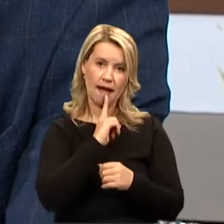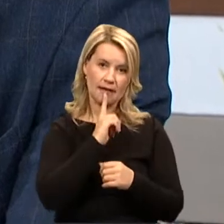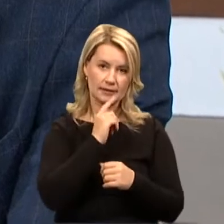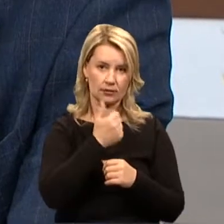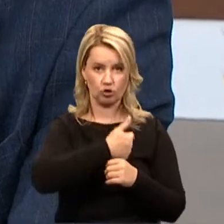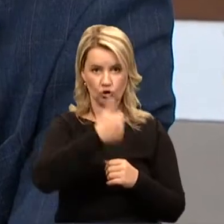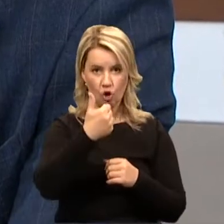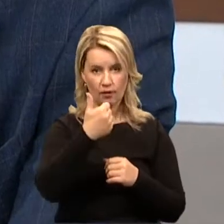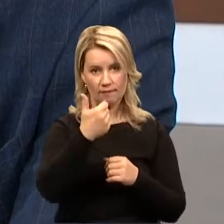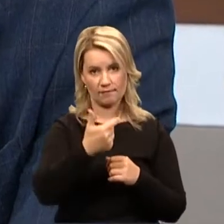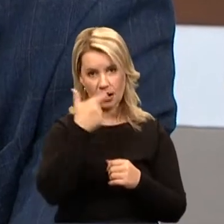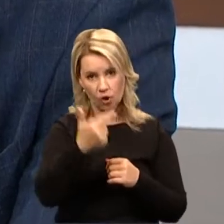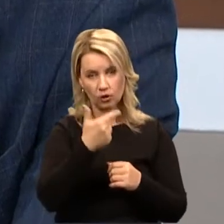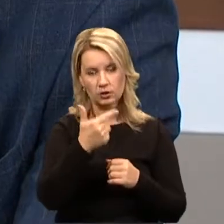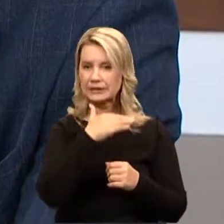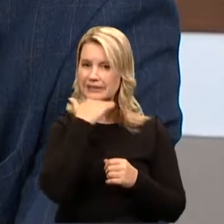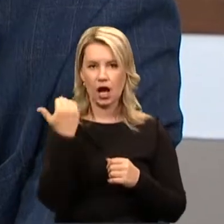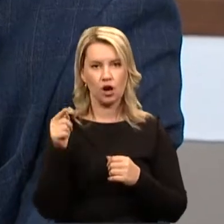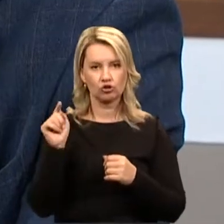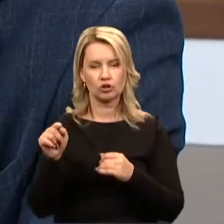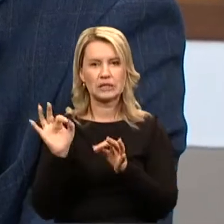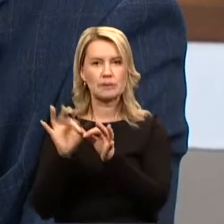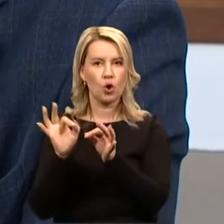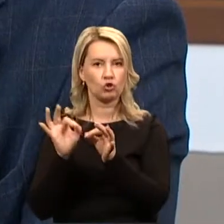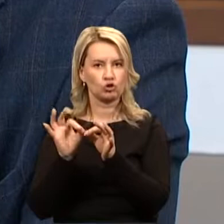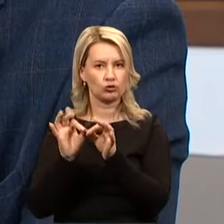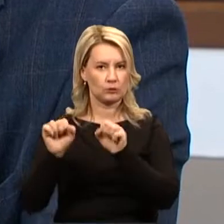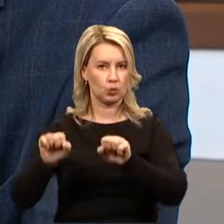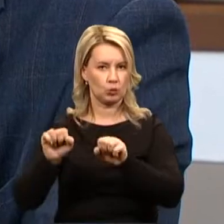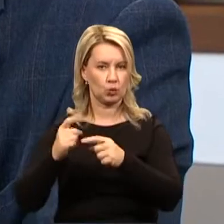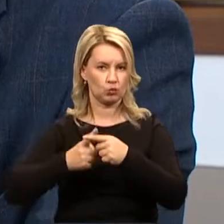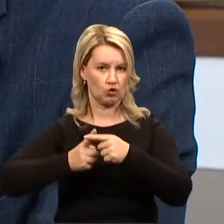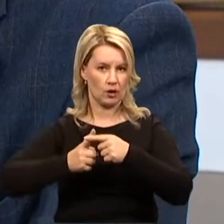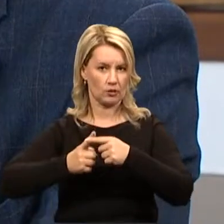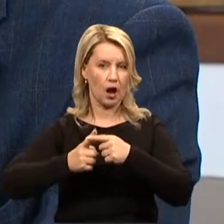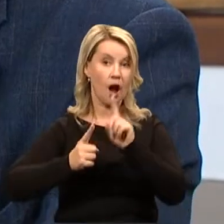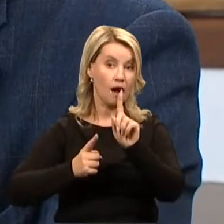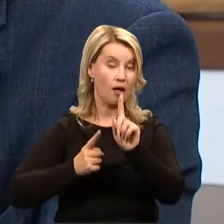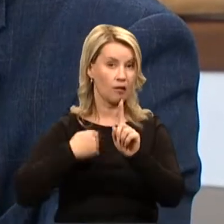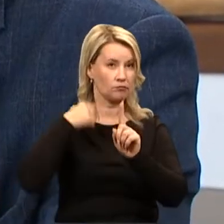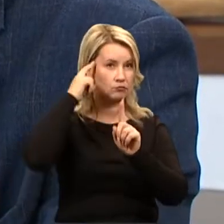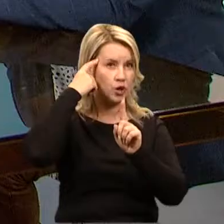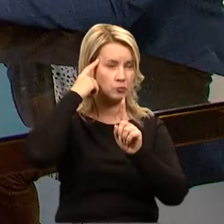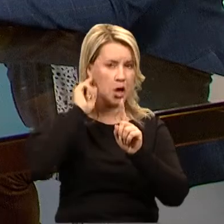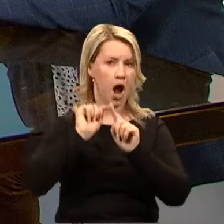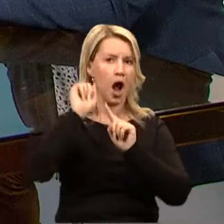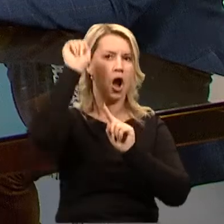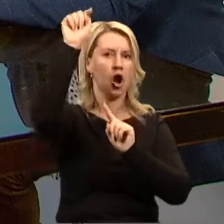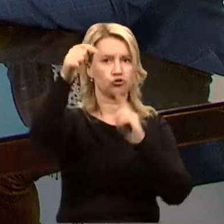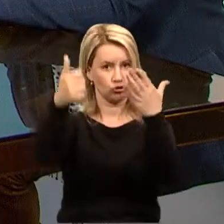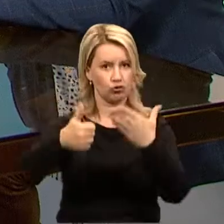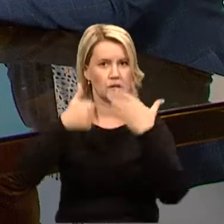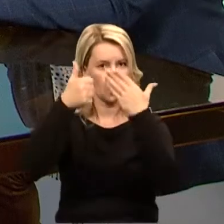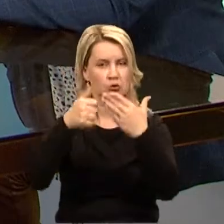určitě si vystačíme se spořícím účtem. Pokud víme, že peníze budeme potřebovat třeba i za 6 let, tak může být vhodným nástrojem